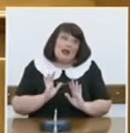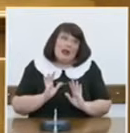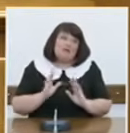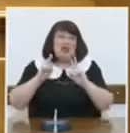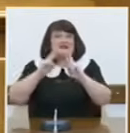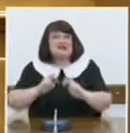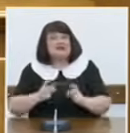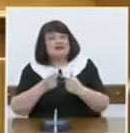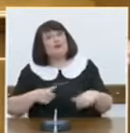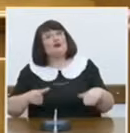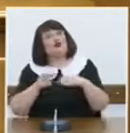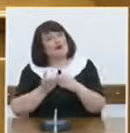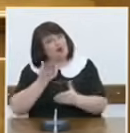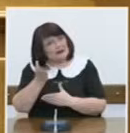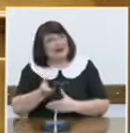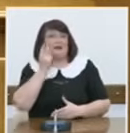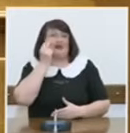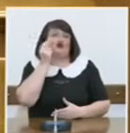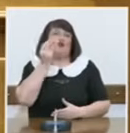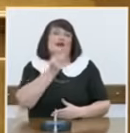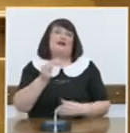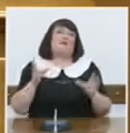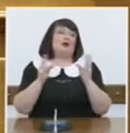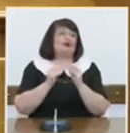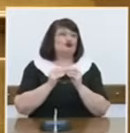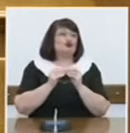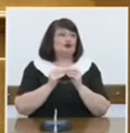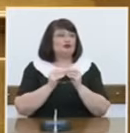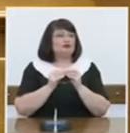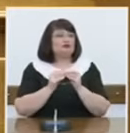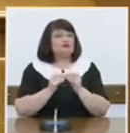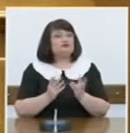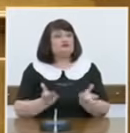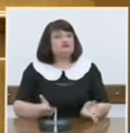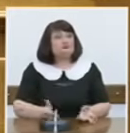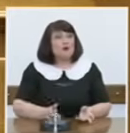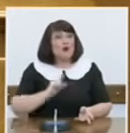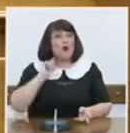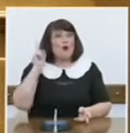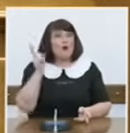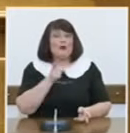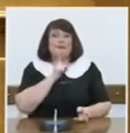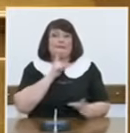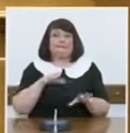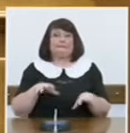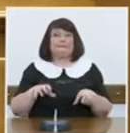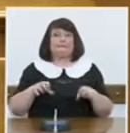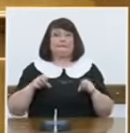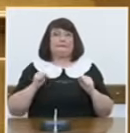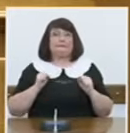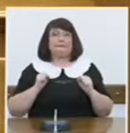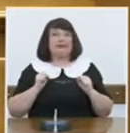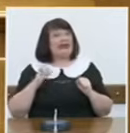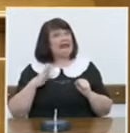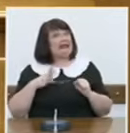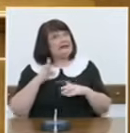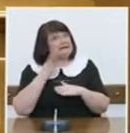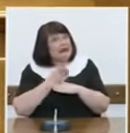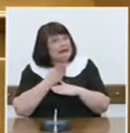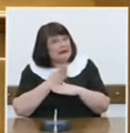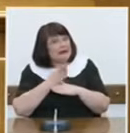για τα Σκόπια και όλοι εδώ μέσα περιέργως αρνηθήκατε. Τι θέλετε να κρύψετε? Τι θέλει να κρύψει